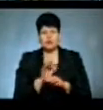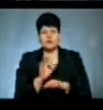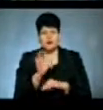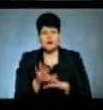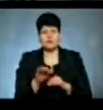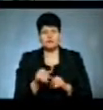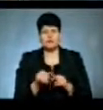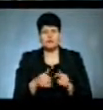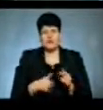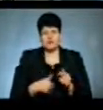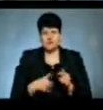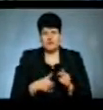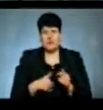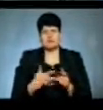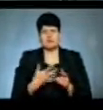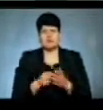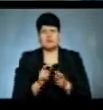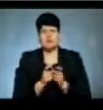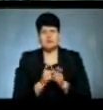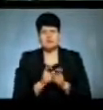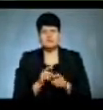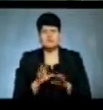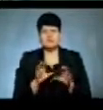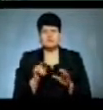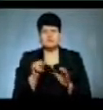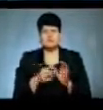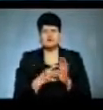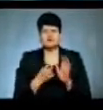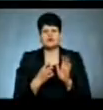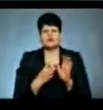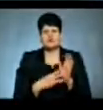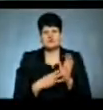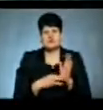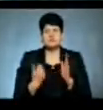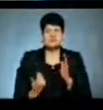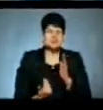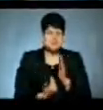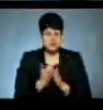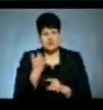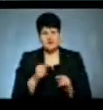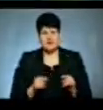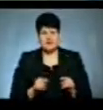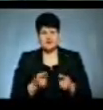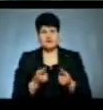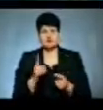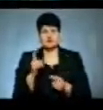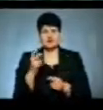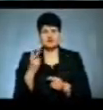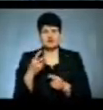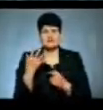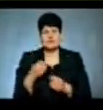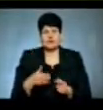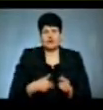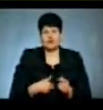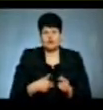та голодування, боротьба за статус політв'язня, а 1980-го – новий арешт за сфабрикованою справою, 120 днів голодування, за